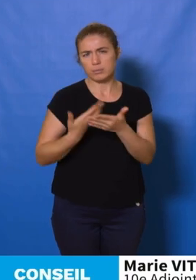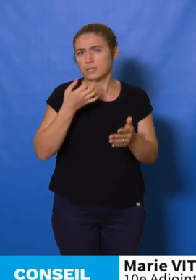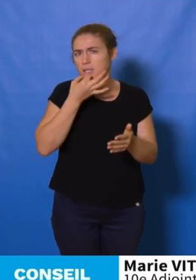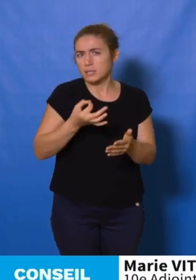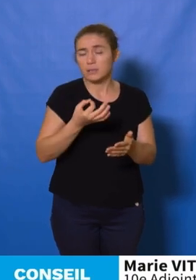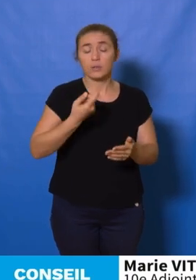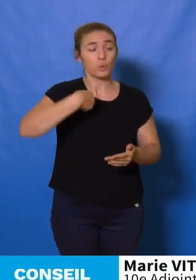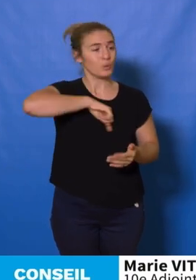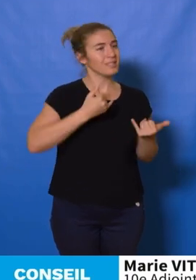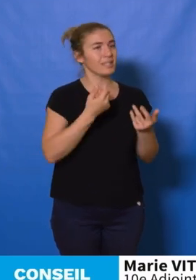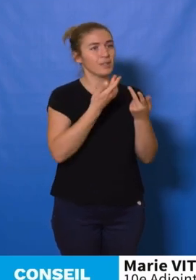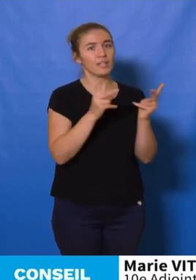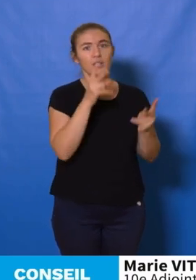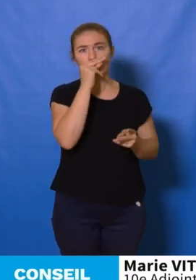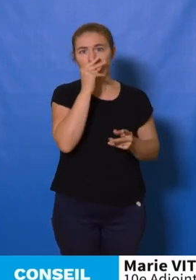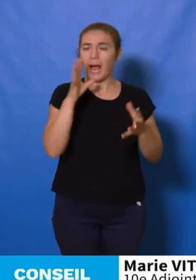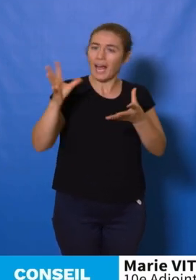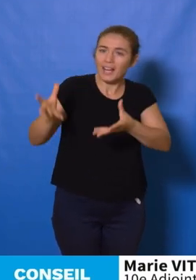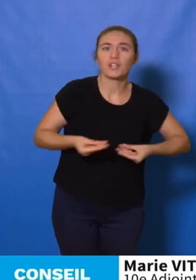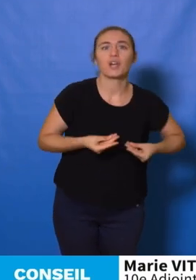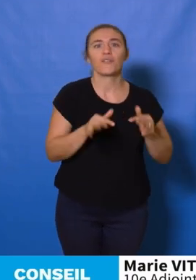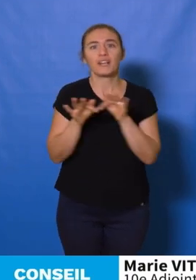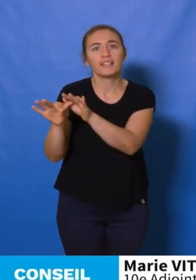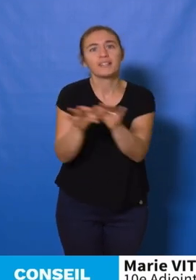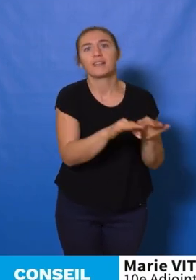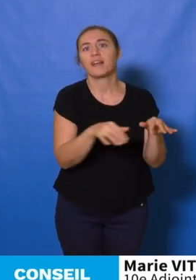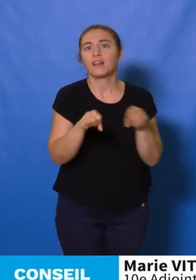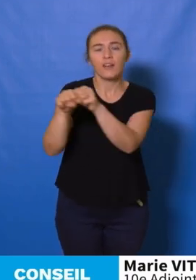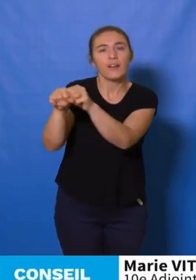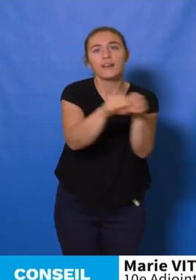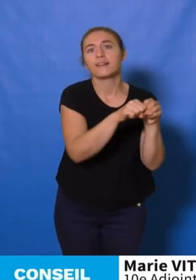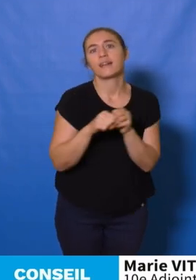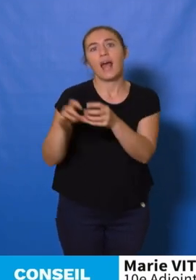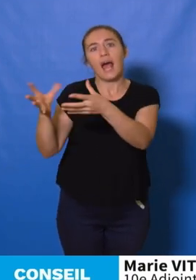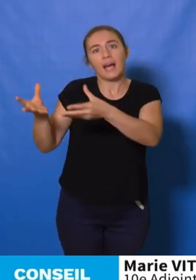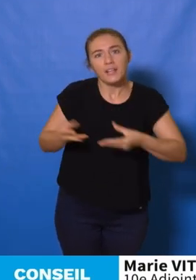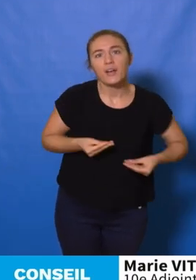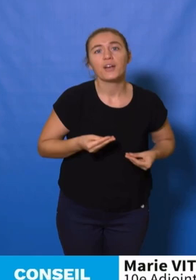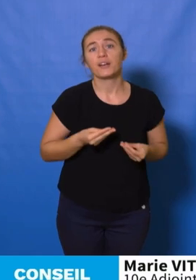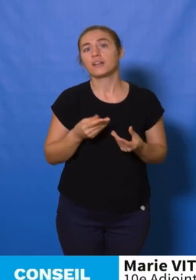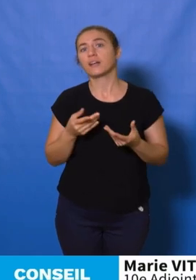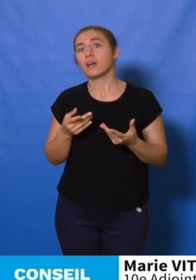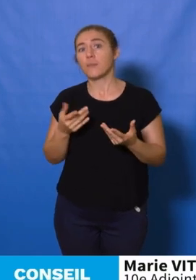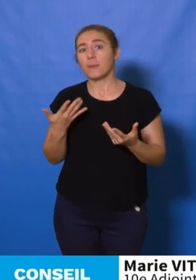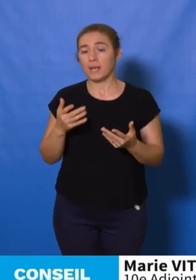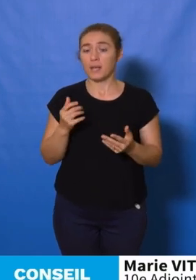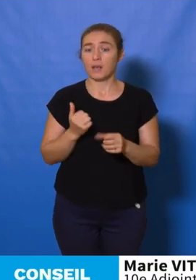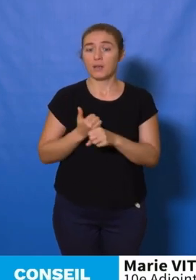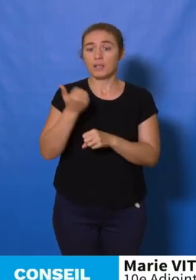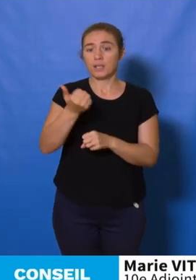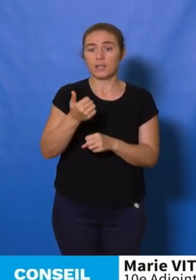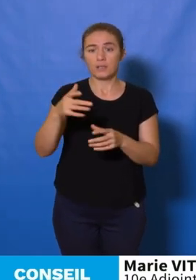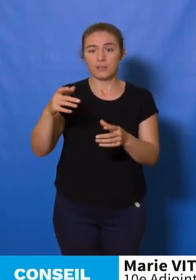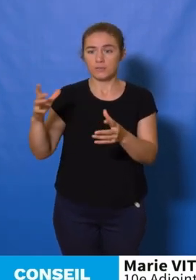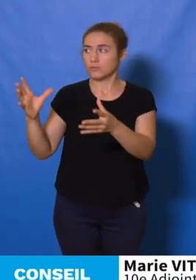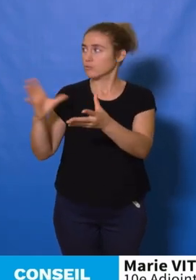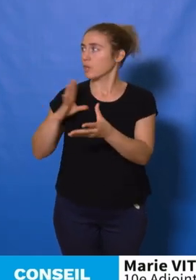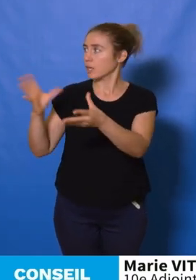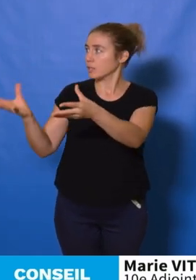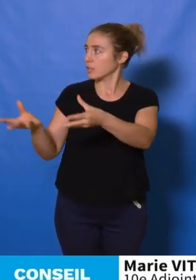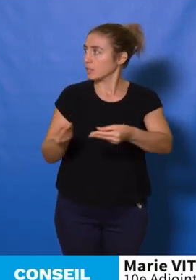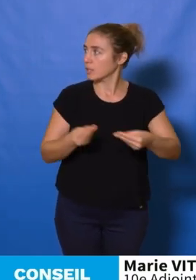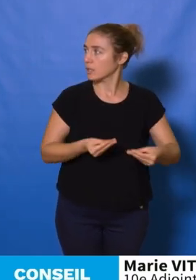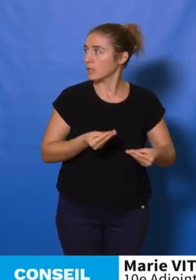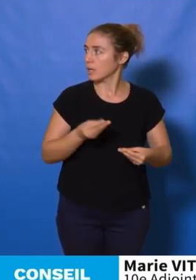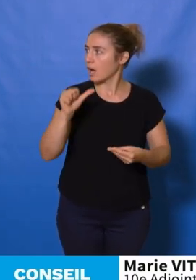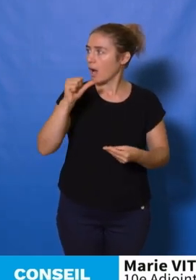d'accueil, de solidarité, de fraternité, de sororité, va accueillir à l'horizon 2027 un CRA sur son territoire. Je voudrais d'abord me